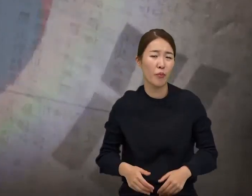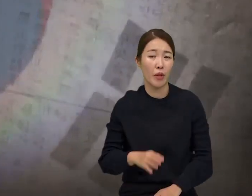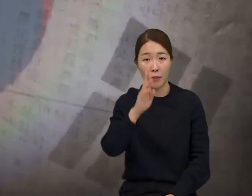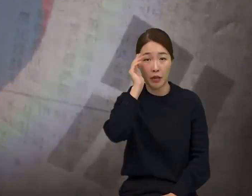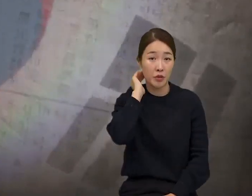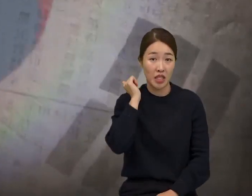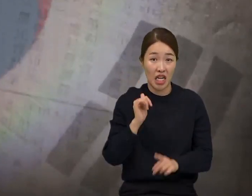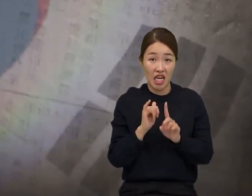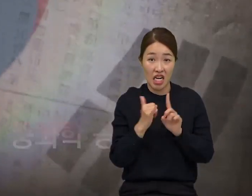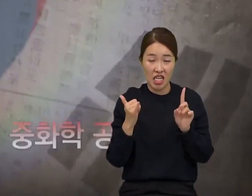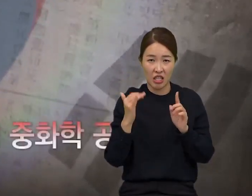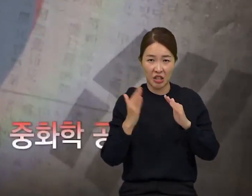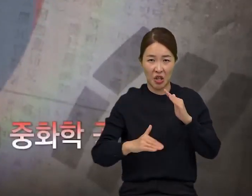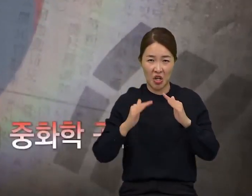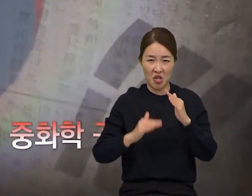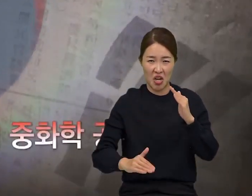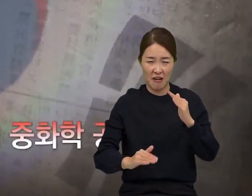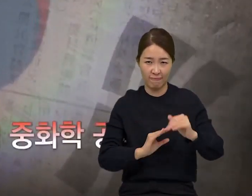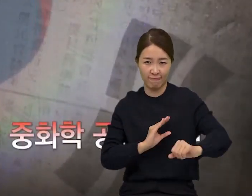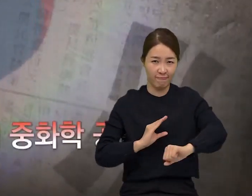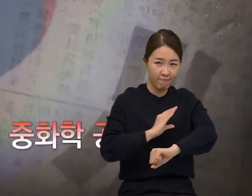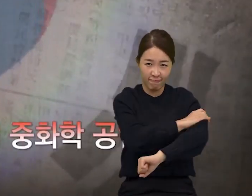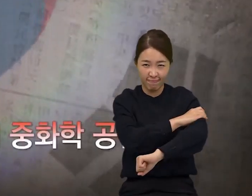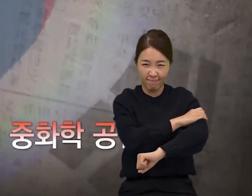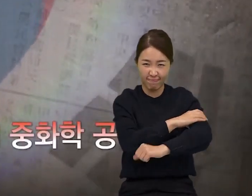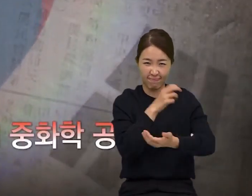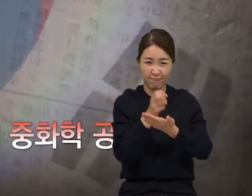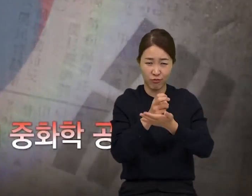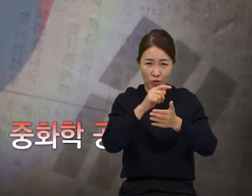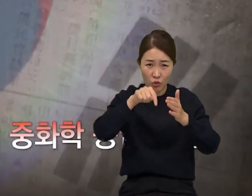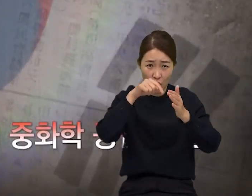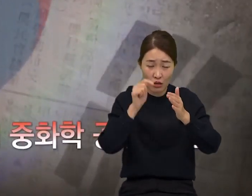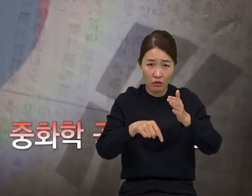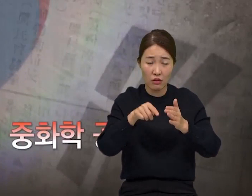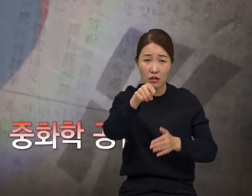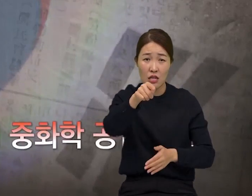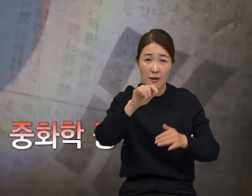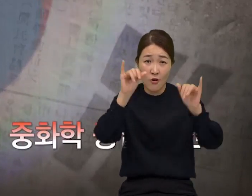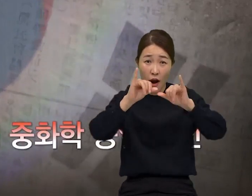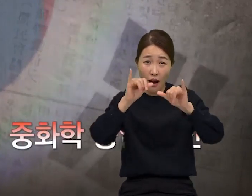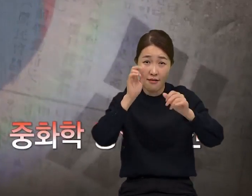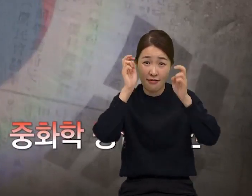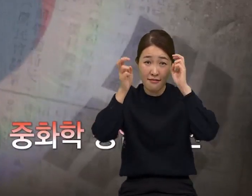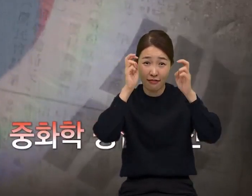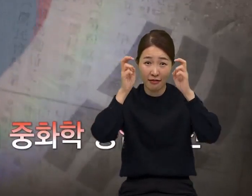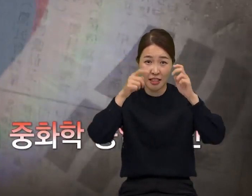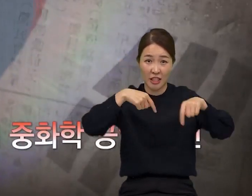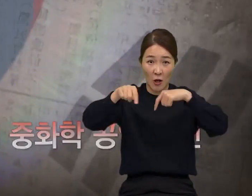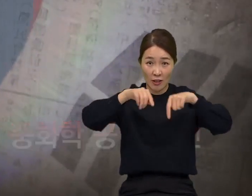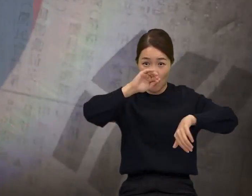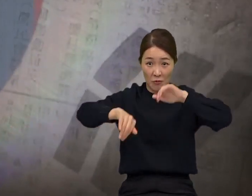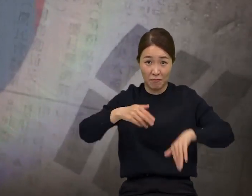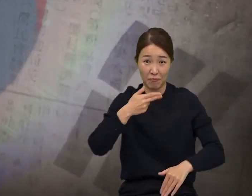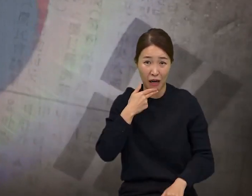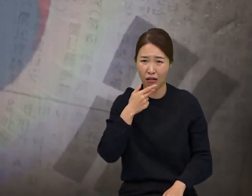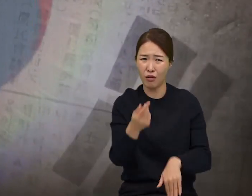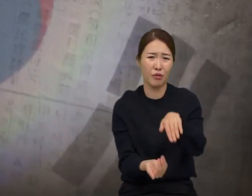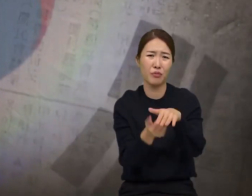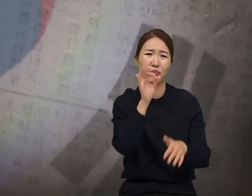박정희는 1인 절대 권력 체제 속에서 중화공업화를 아무런 정치적 간섭이나 반대 없이 추진할 수 있었다.